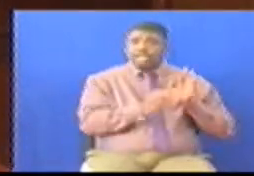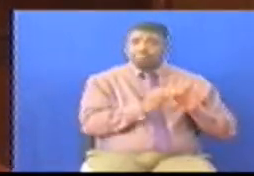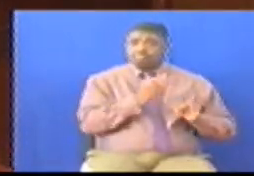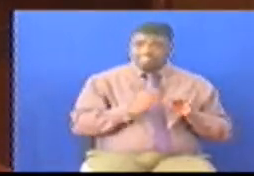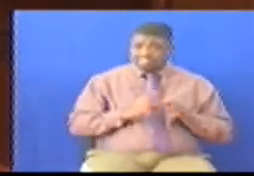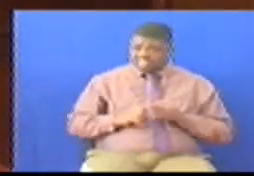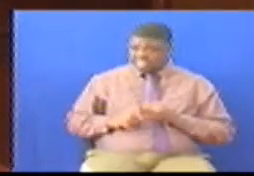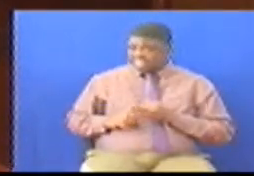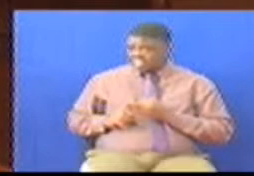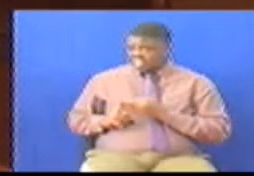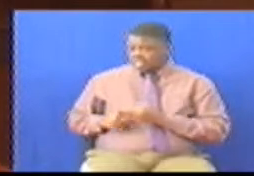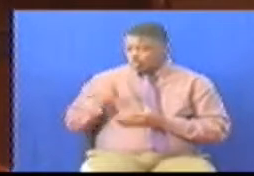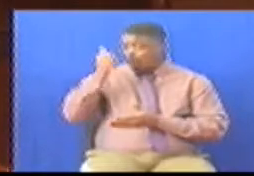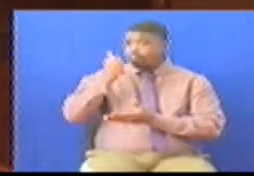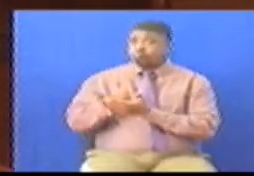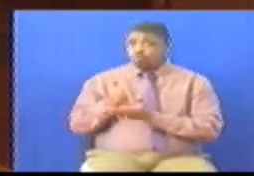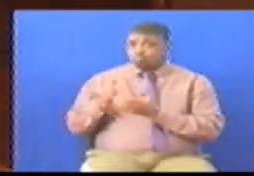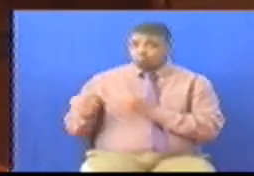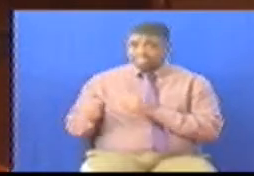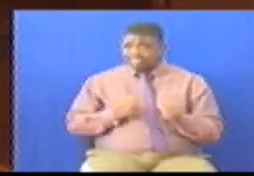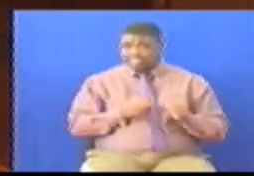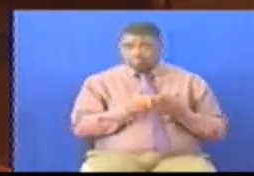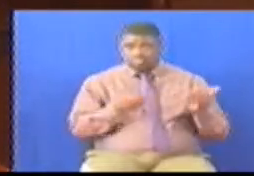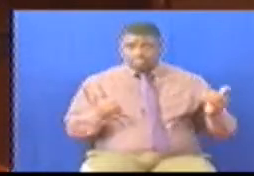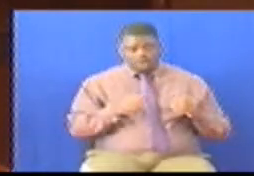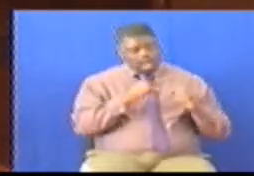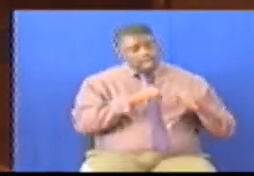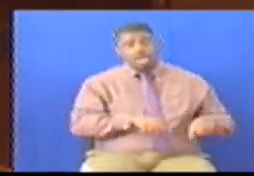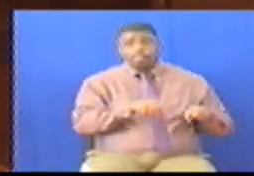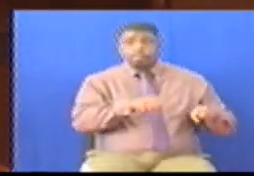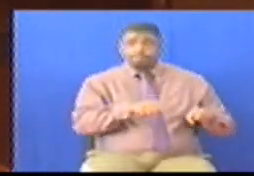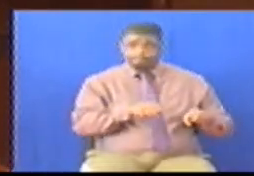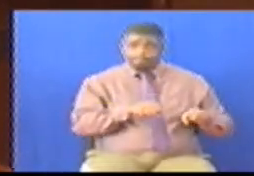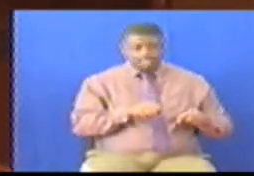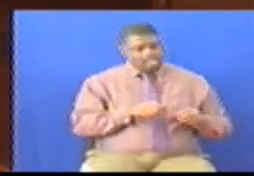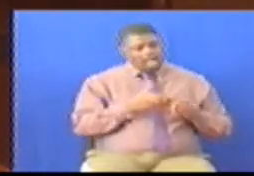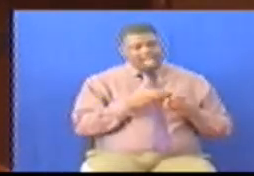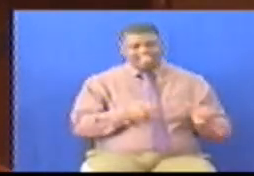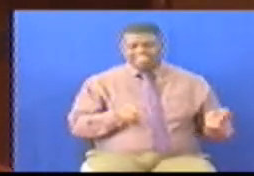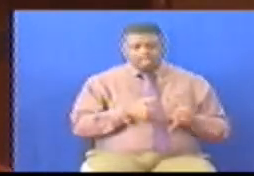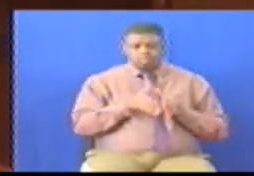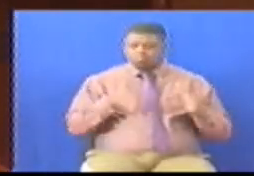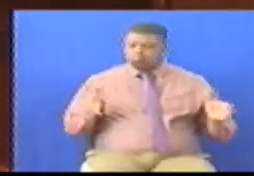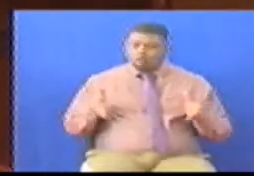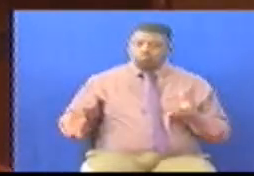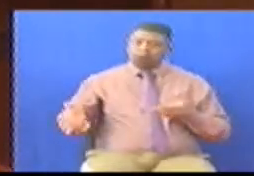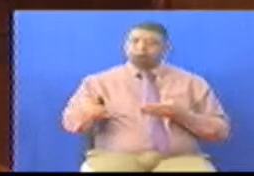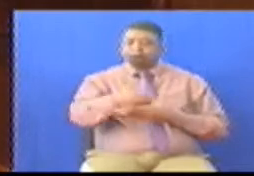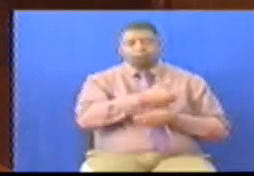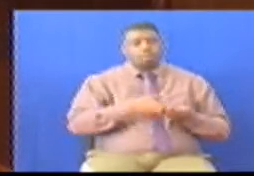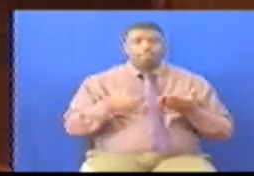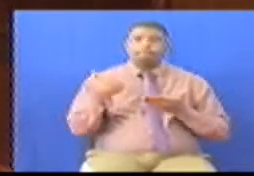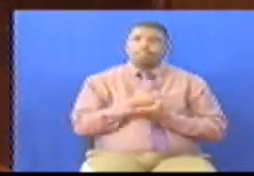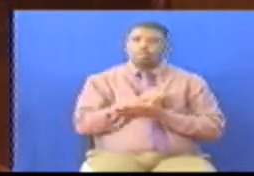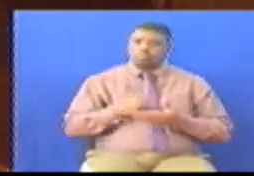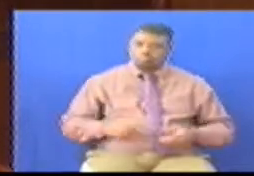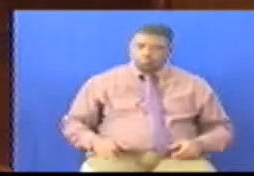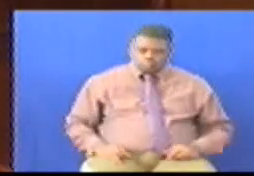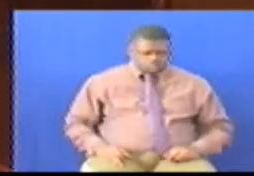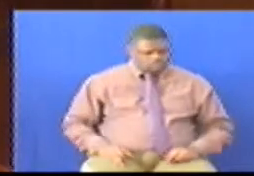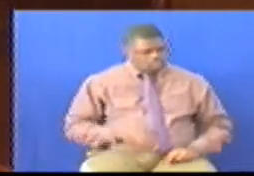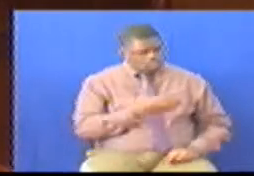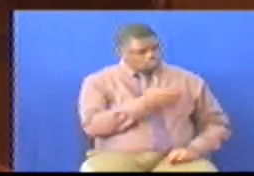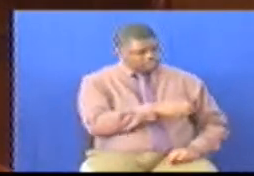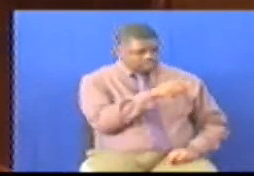administrative management ya kuamua na kutenda kwa sababu tu anakaimu, inaweza ikaleta athari katika ukusanyaji wa mapato. Kwa hiyo ni muombe sana waziri